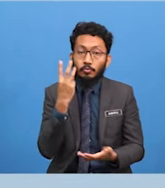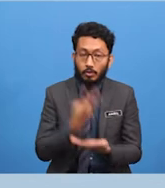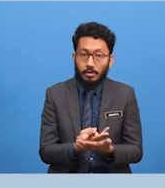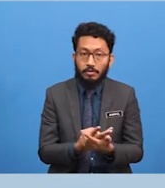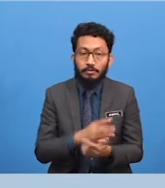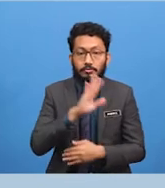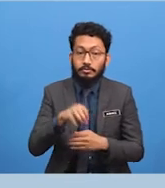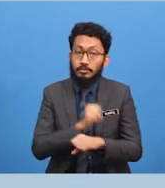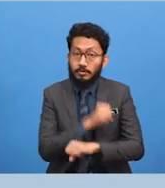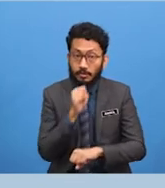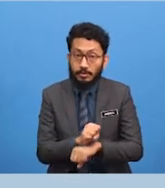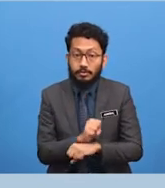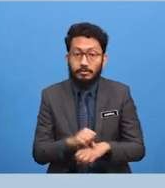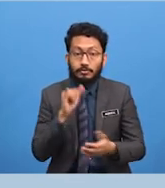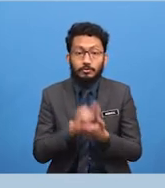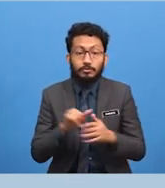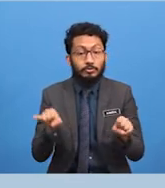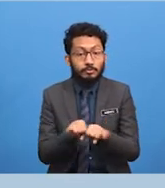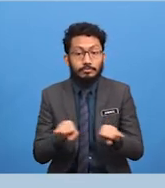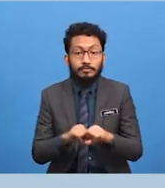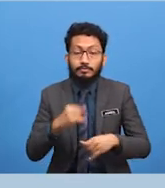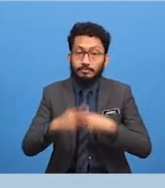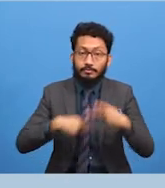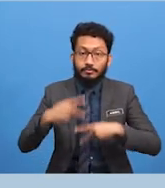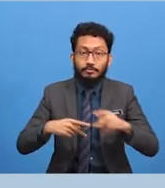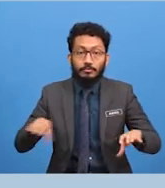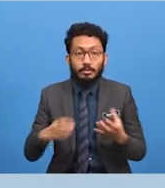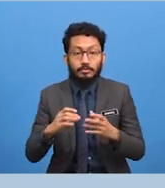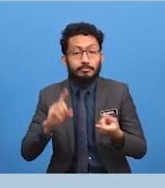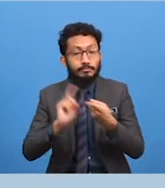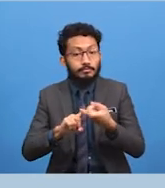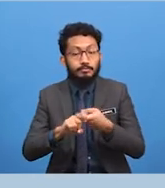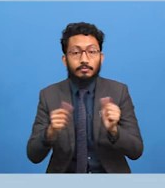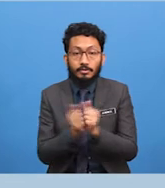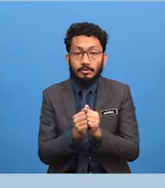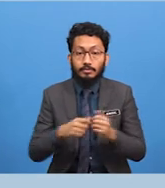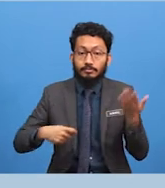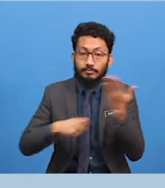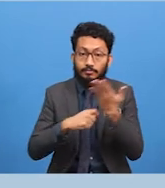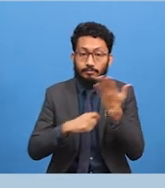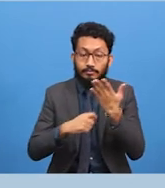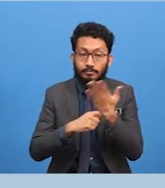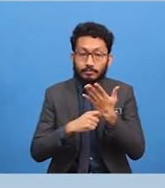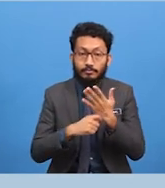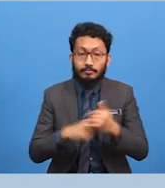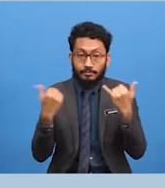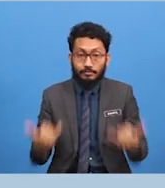syarikat. Begitu juga kajian dibuat berkaitan dengan teknologi komunikasi terkini,